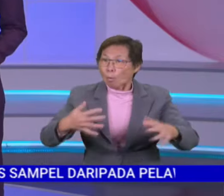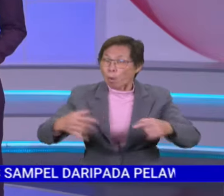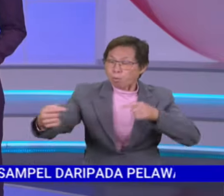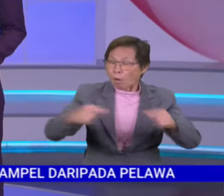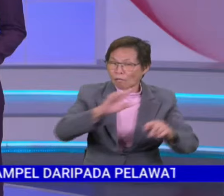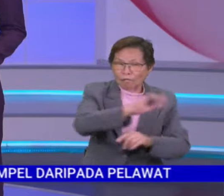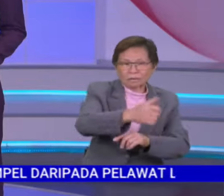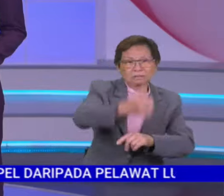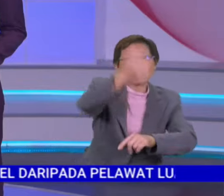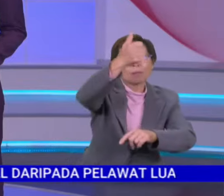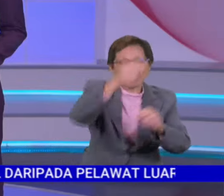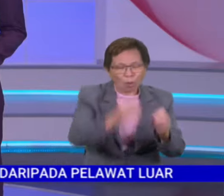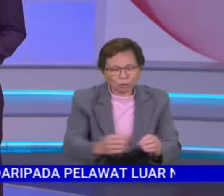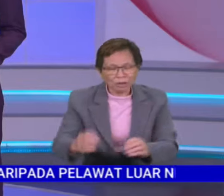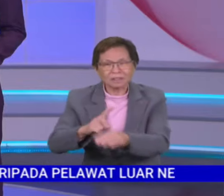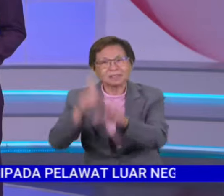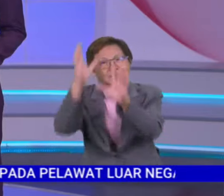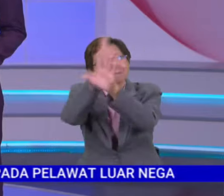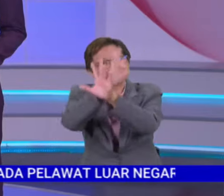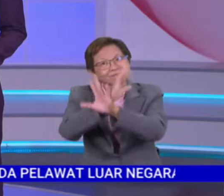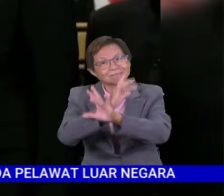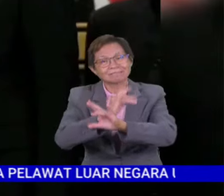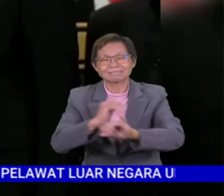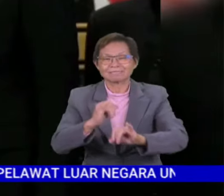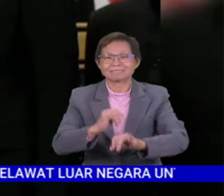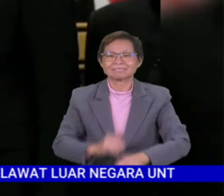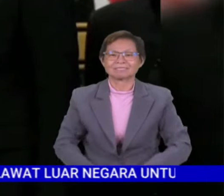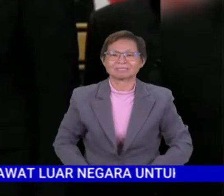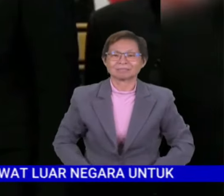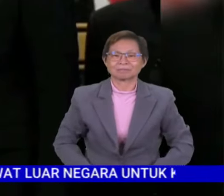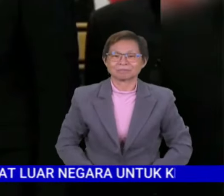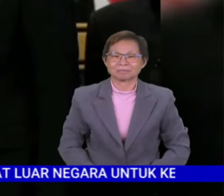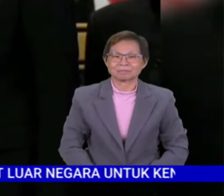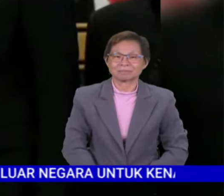pertama kali dianjurkan di Bumi Kenyalang.